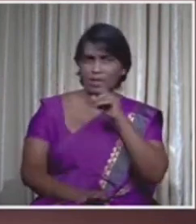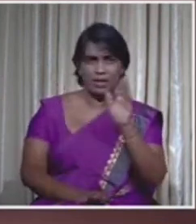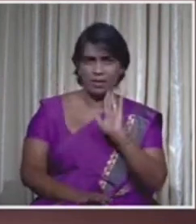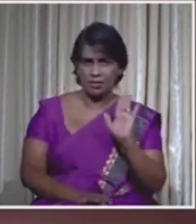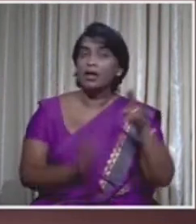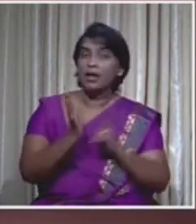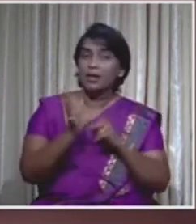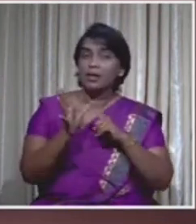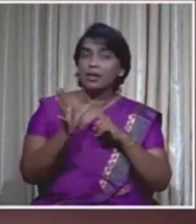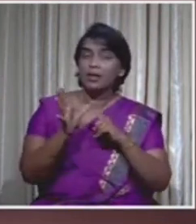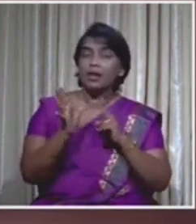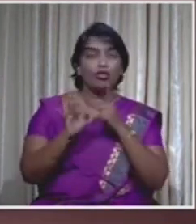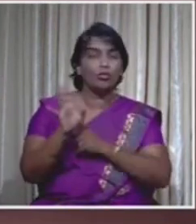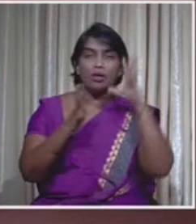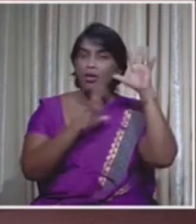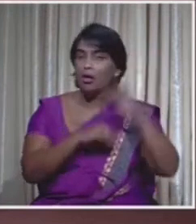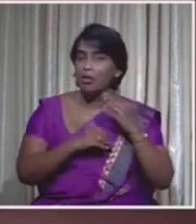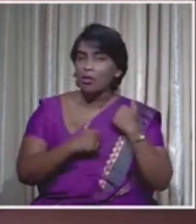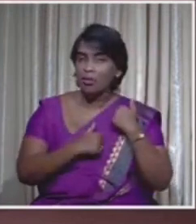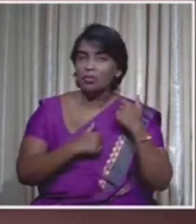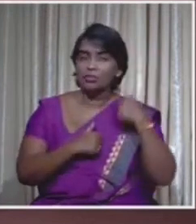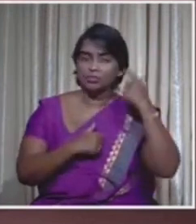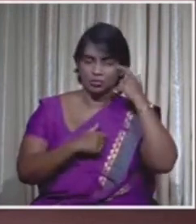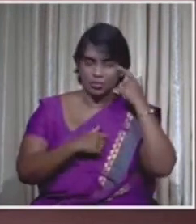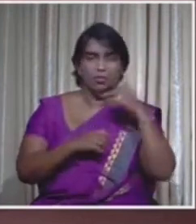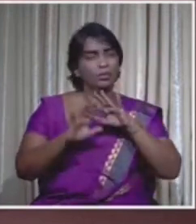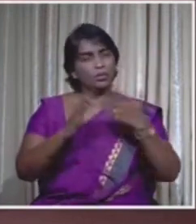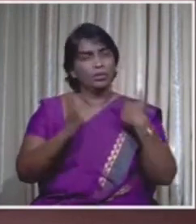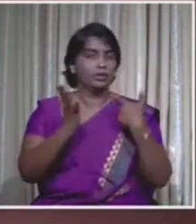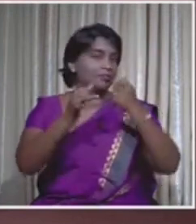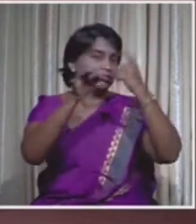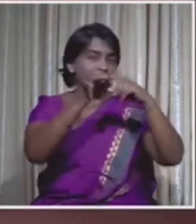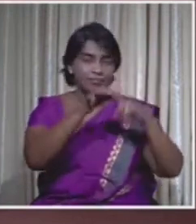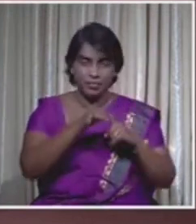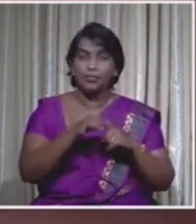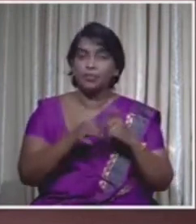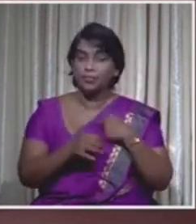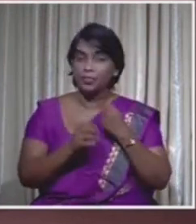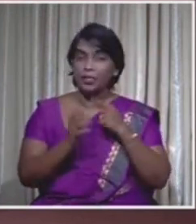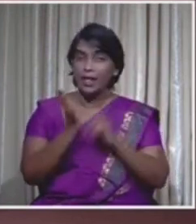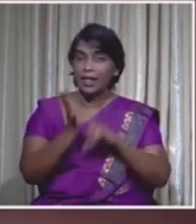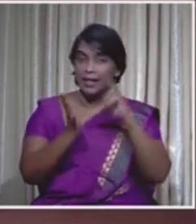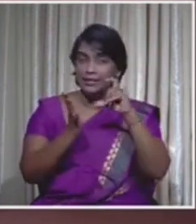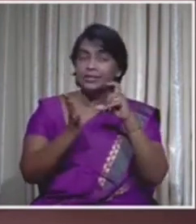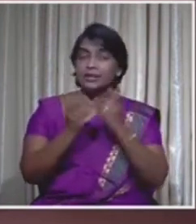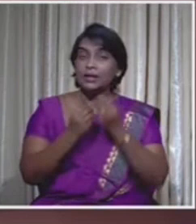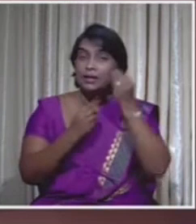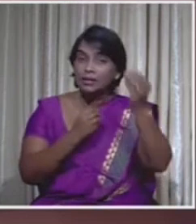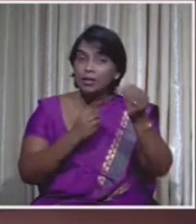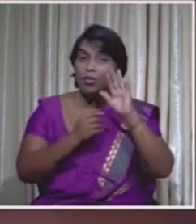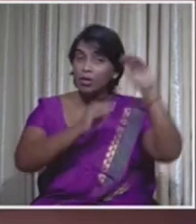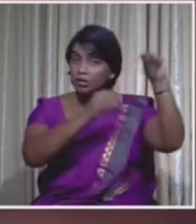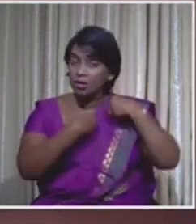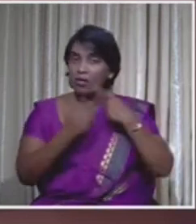යූරියා එතකොට මේ නැනෝ යූරියා ආනයනය කරේ කොහොමද අපි දන්නවා සාමාන්‍යයෙන් ඕනෑම ටෙන්ඩර් පටිපාටියකදී අපි ඩයවර ලිපිය නිකුත් කරන ලබන්නේ කාටද සැපයුම්